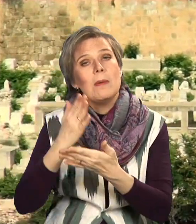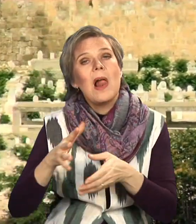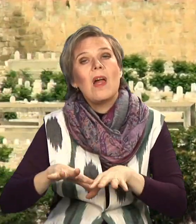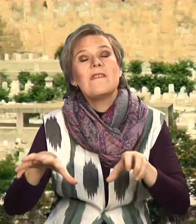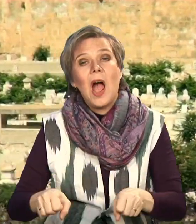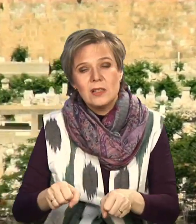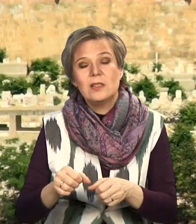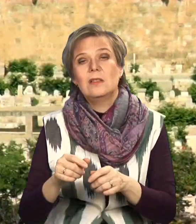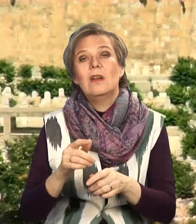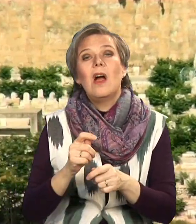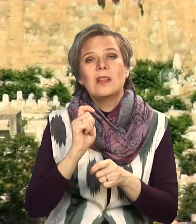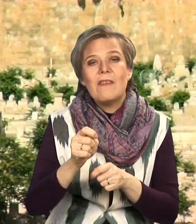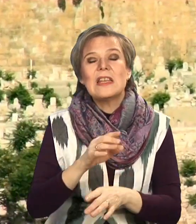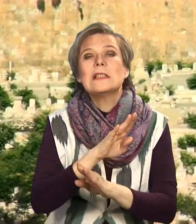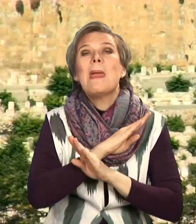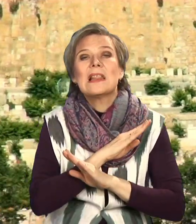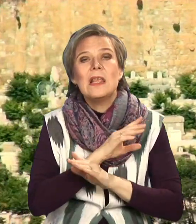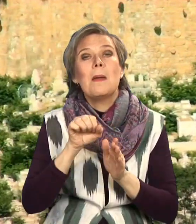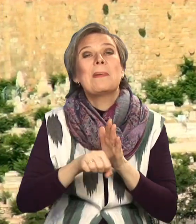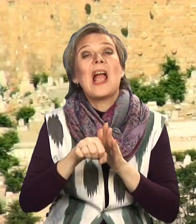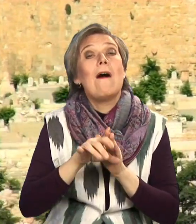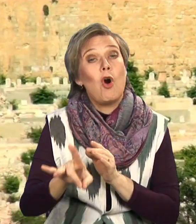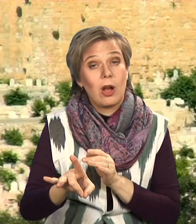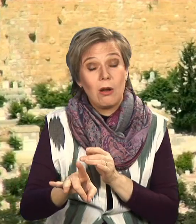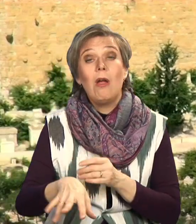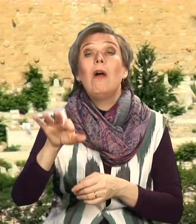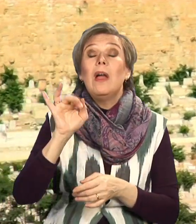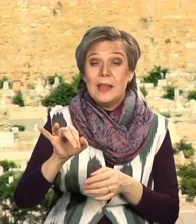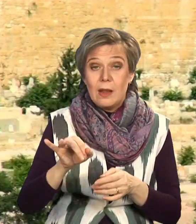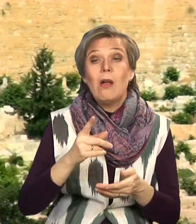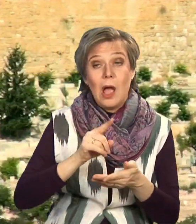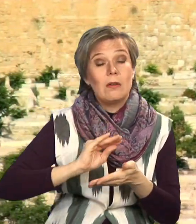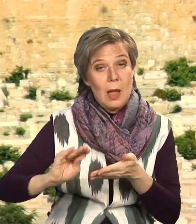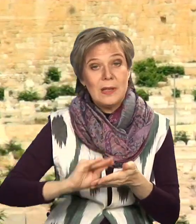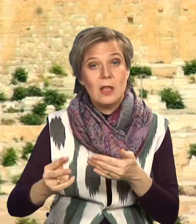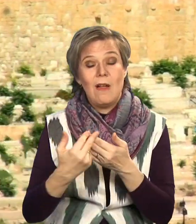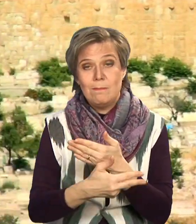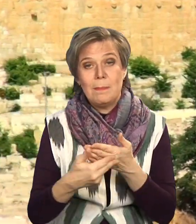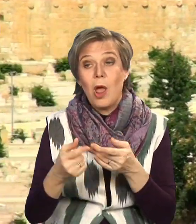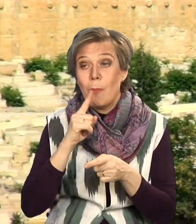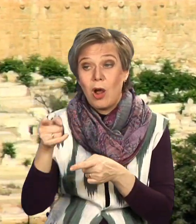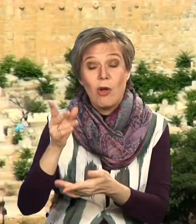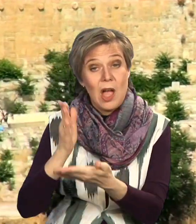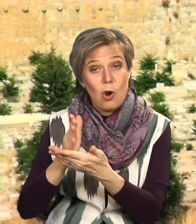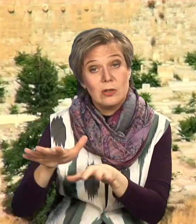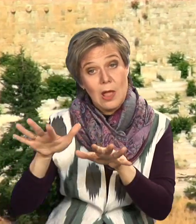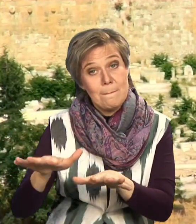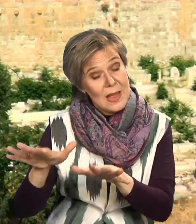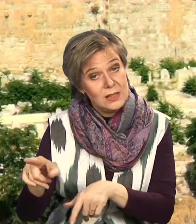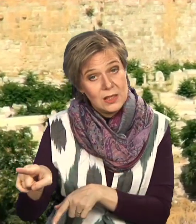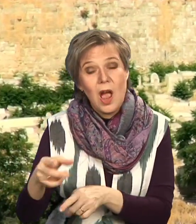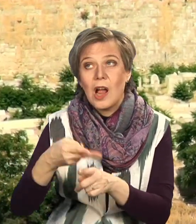выносить смертный приговор в том числе, и об этом говорится в Священном Писании, пока он находится на месте,